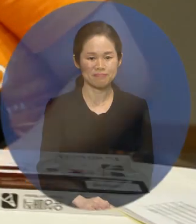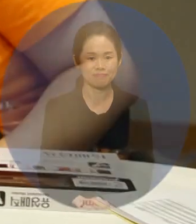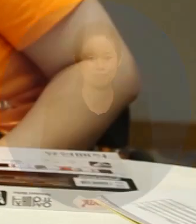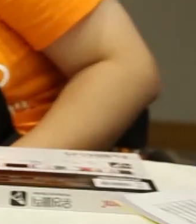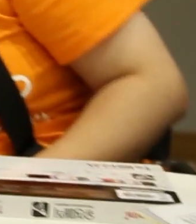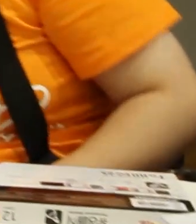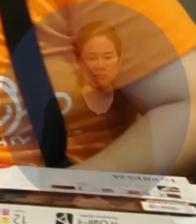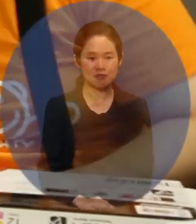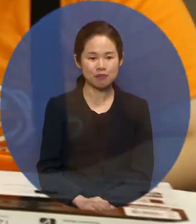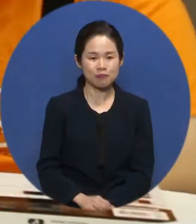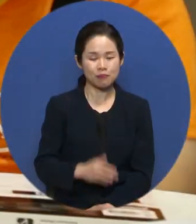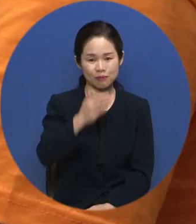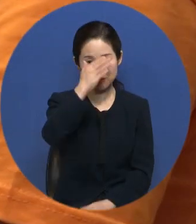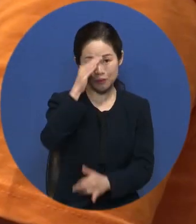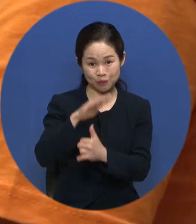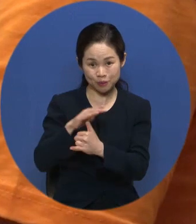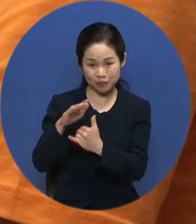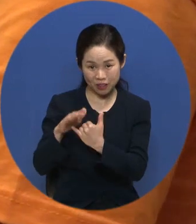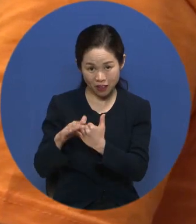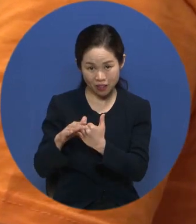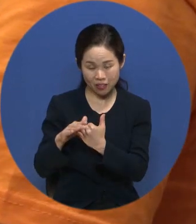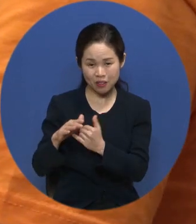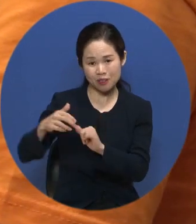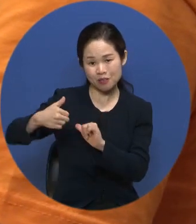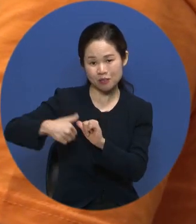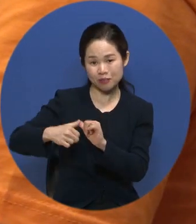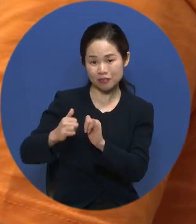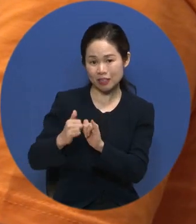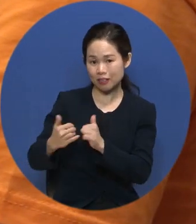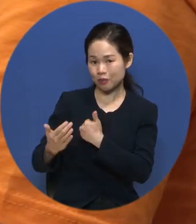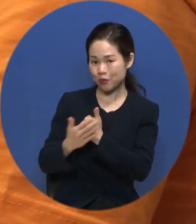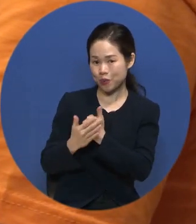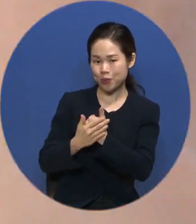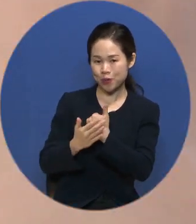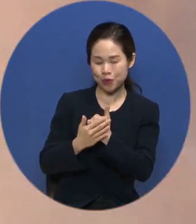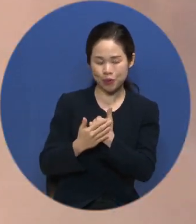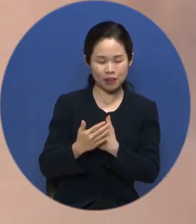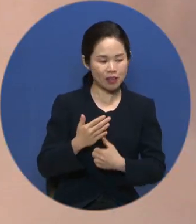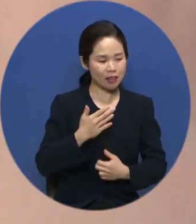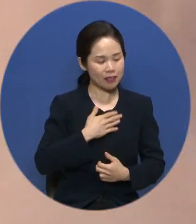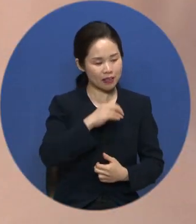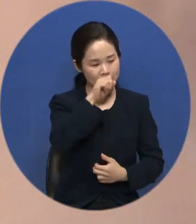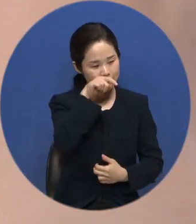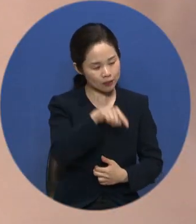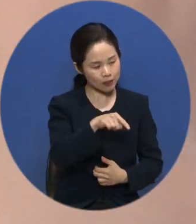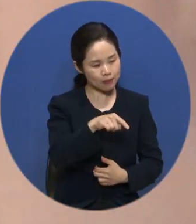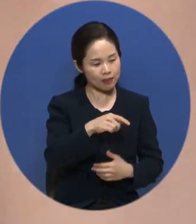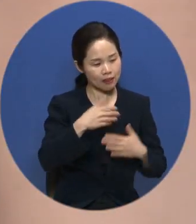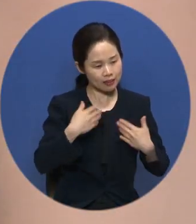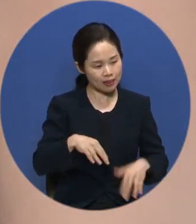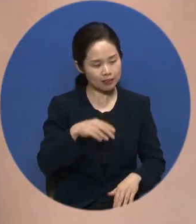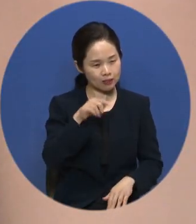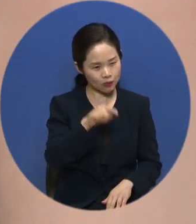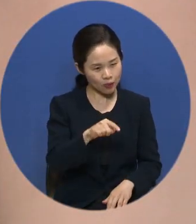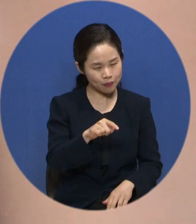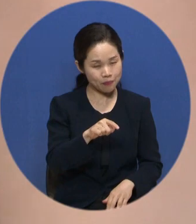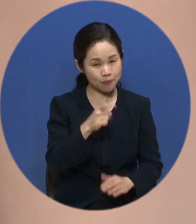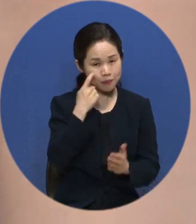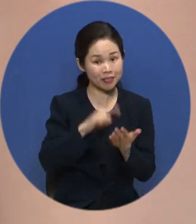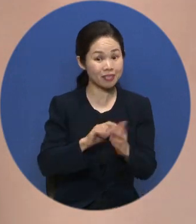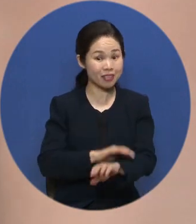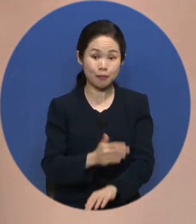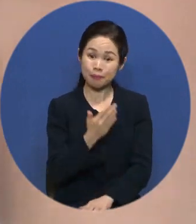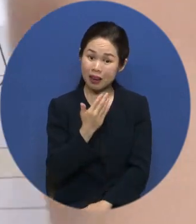우리 청소년들은 멘티의 도움을 받아 자신의 강점과 약점을 잘 찾아낼 수 있을까요? 없잖아요,